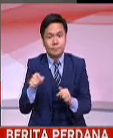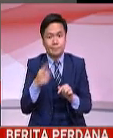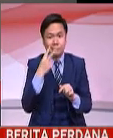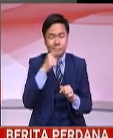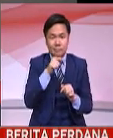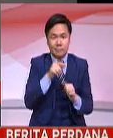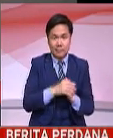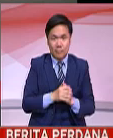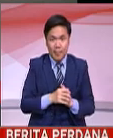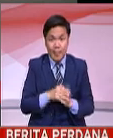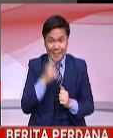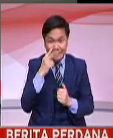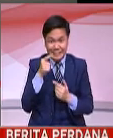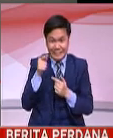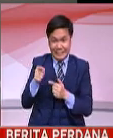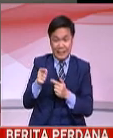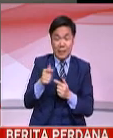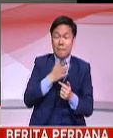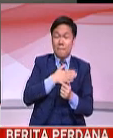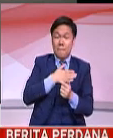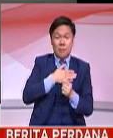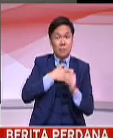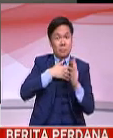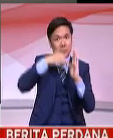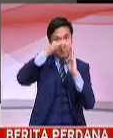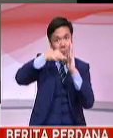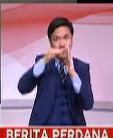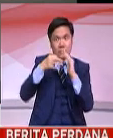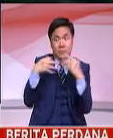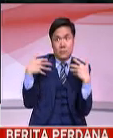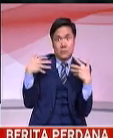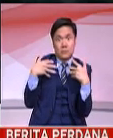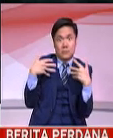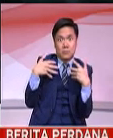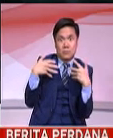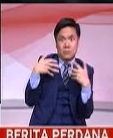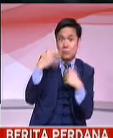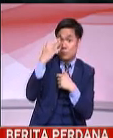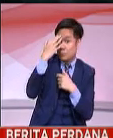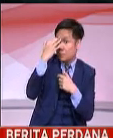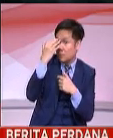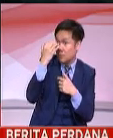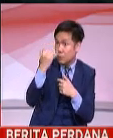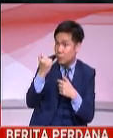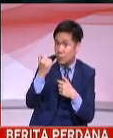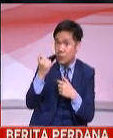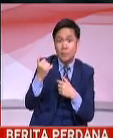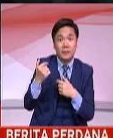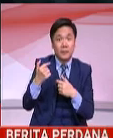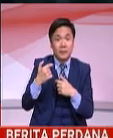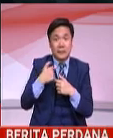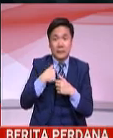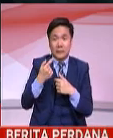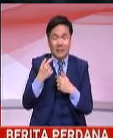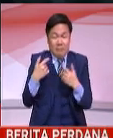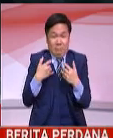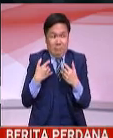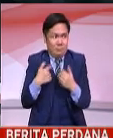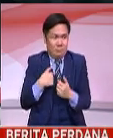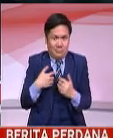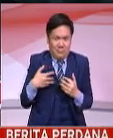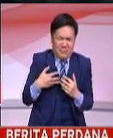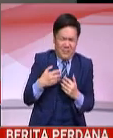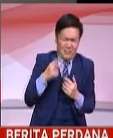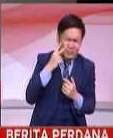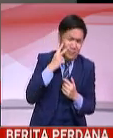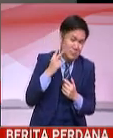dalam film yang bagi saya cukup mengerikan karena sebenarnya saya orangnya adalah penakut, tidak berani